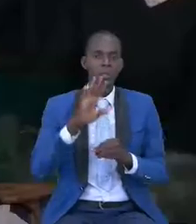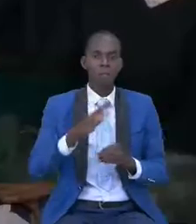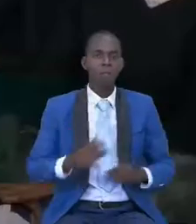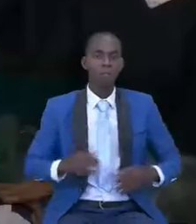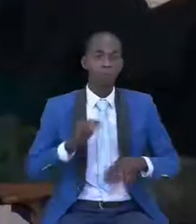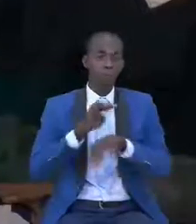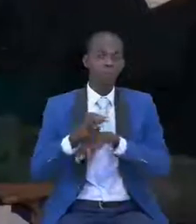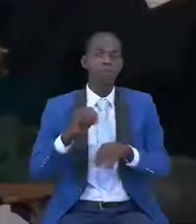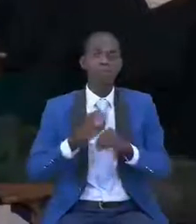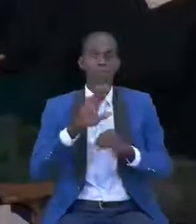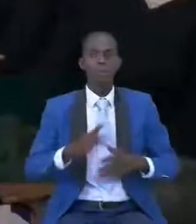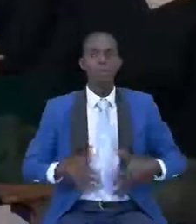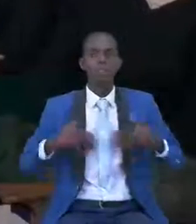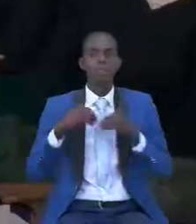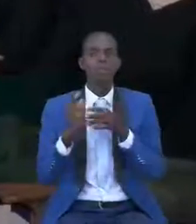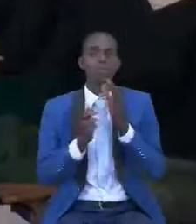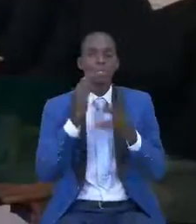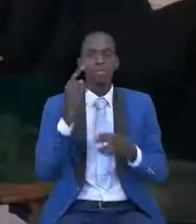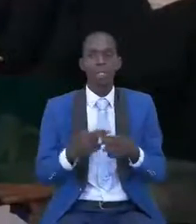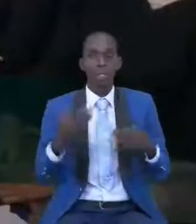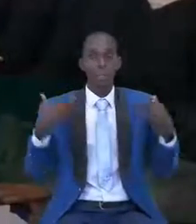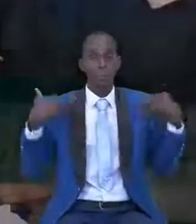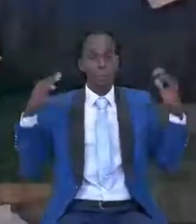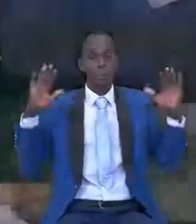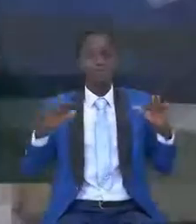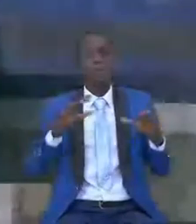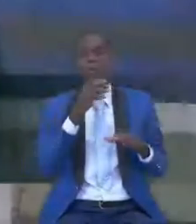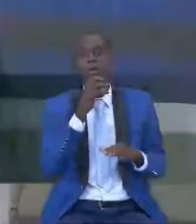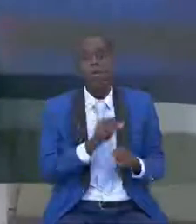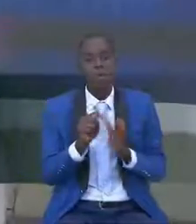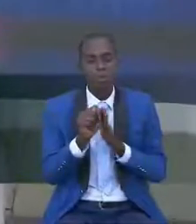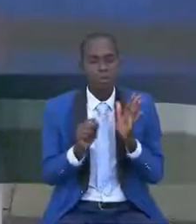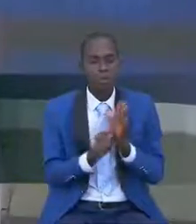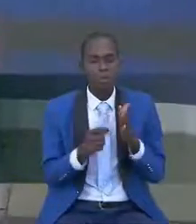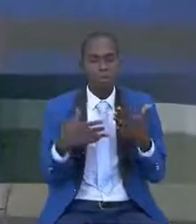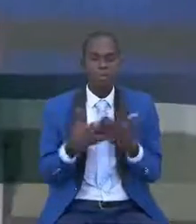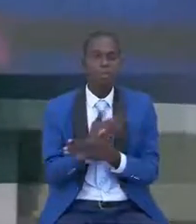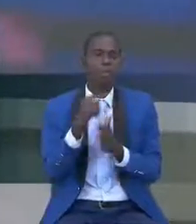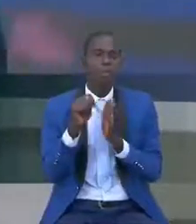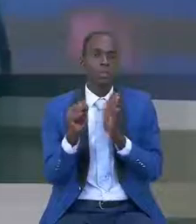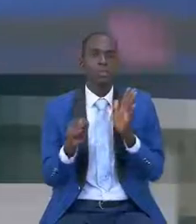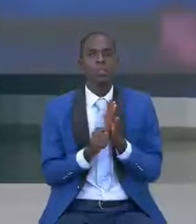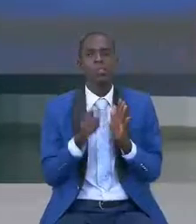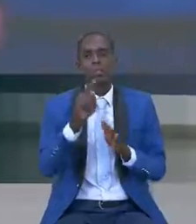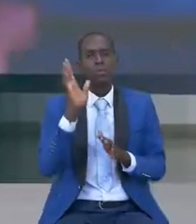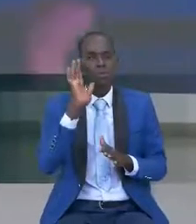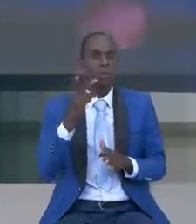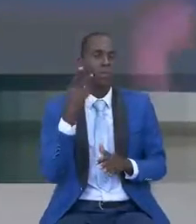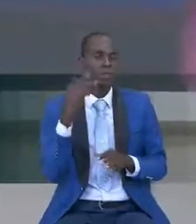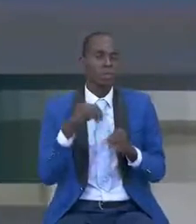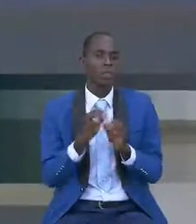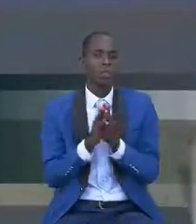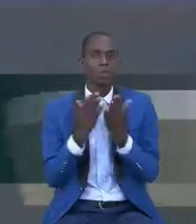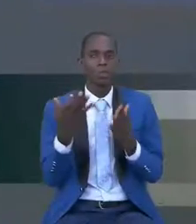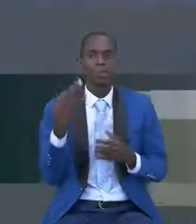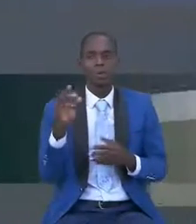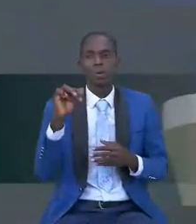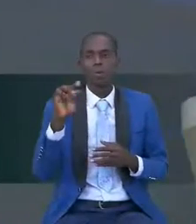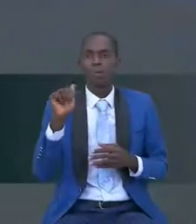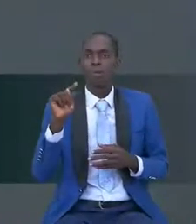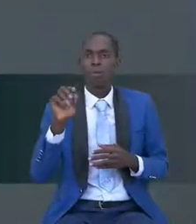Jésus. Les anges, Ancien Testament et Nouveau Testament. Vous verrez en Matthieu chapitre